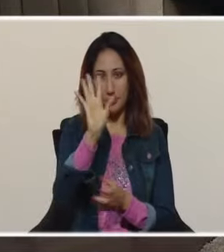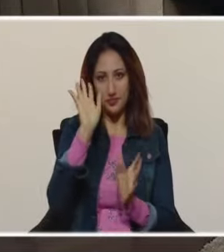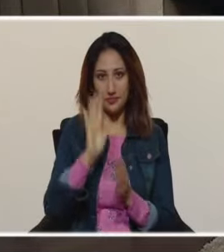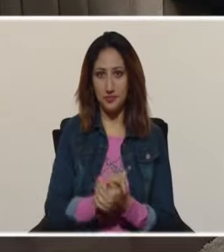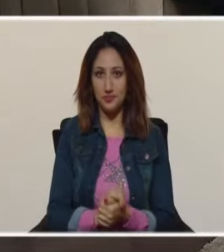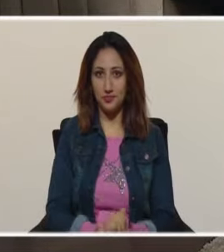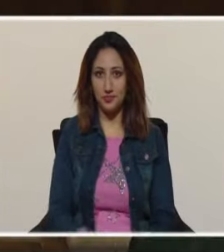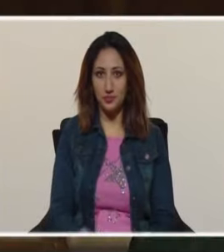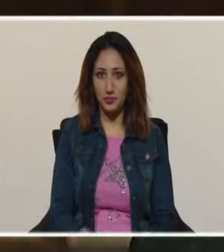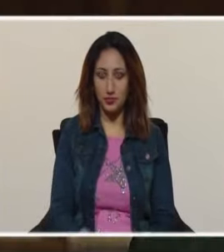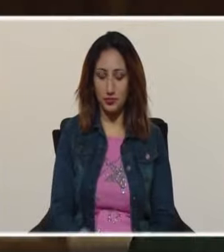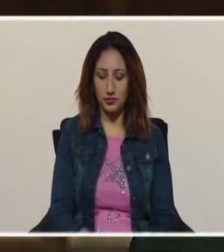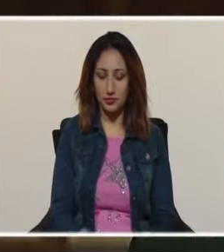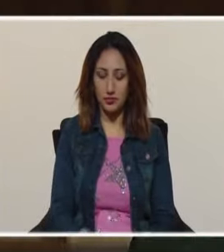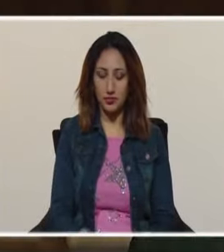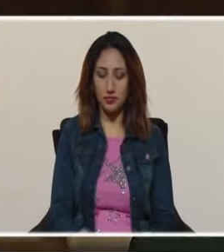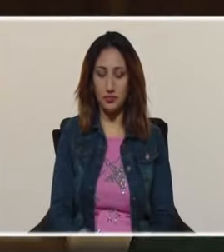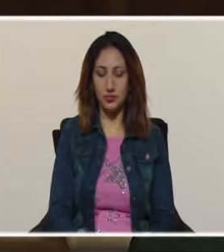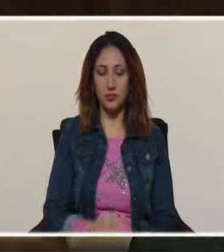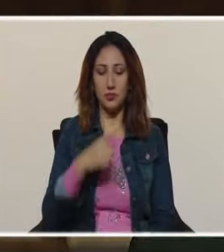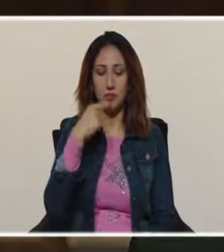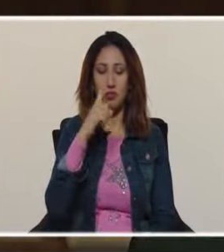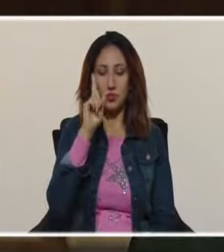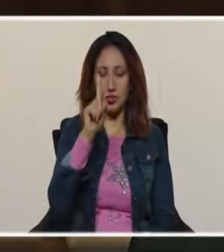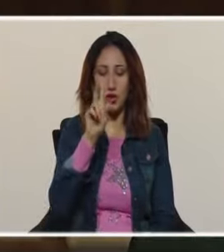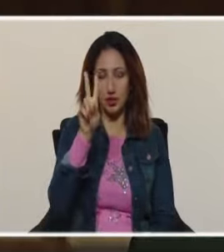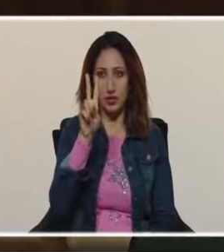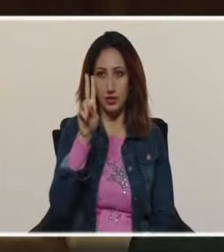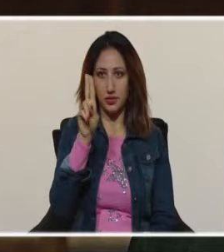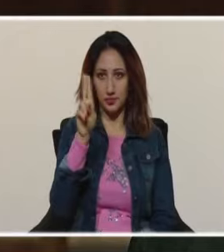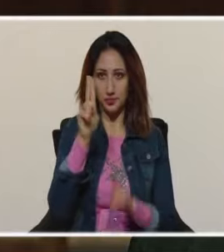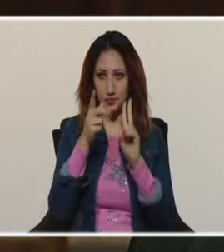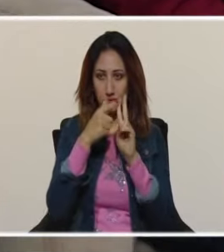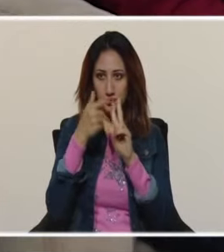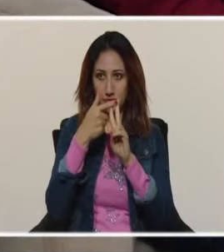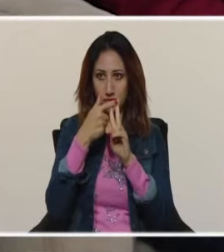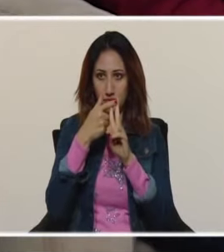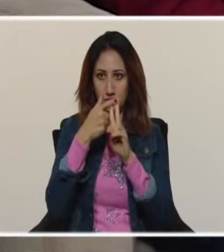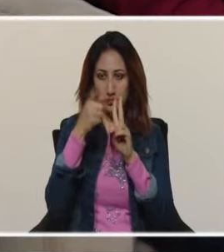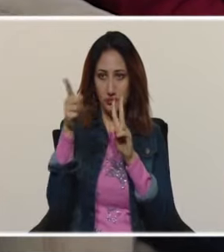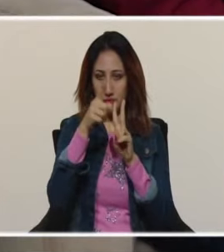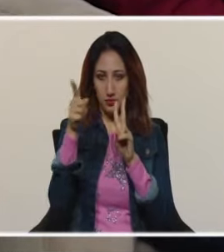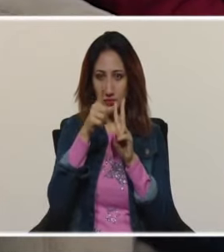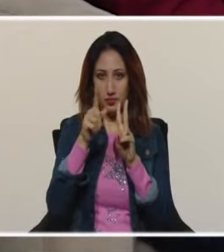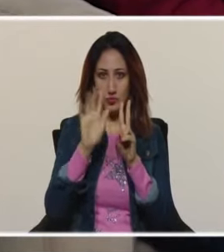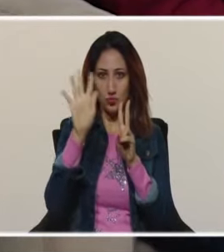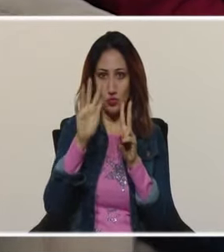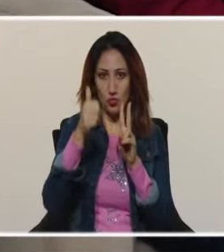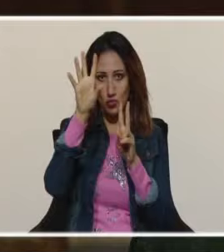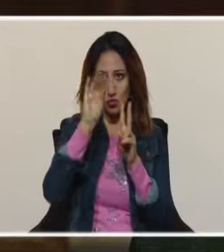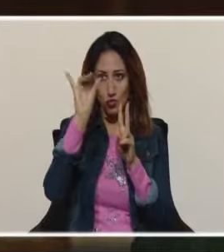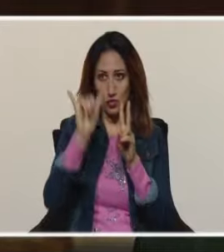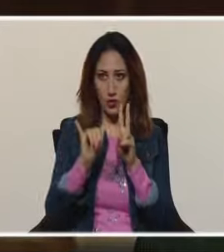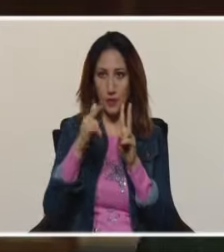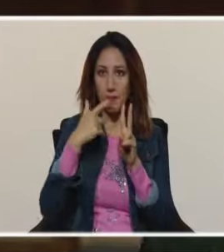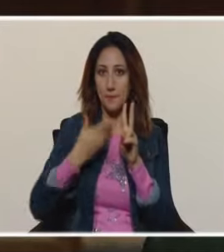بيعرفوكم. طيب يا جماعه يعني نبدا بالثنائي شاهر وشهاب. شاهر وشهاب. شاهر وشهاب. شاهر وشهاب. شاهر وشهاب.